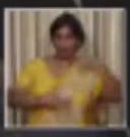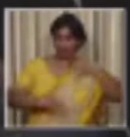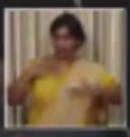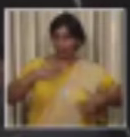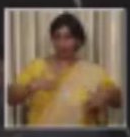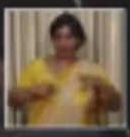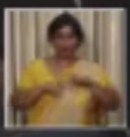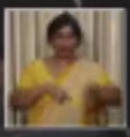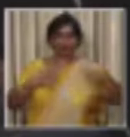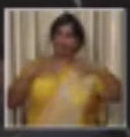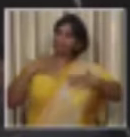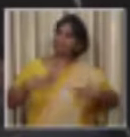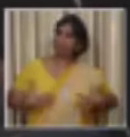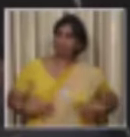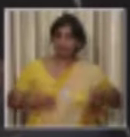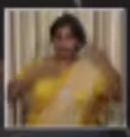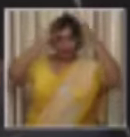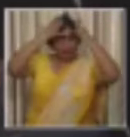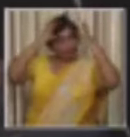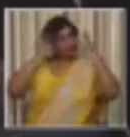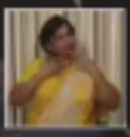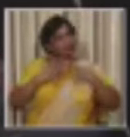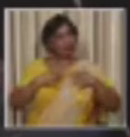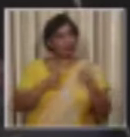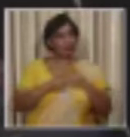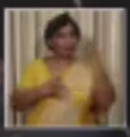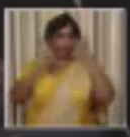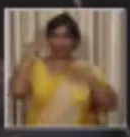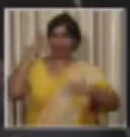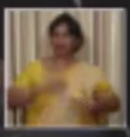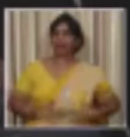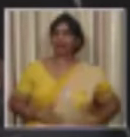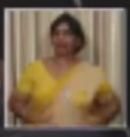ආවේ. ඔළුවේ ඉඳන් ඇඟ පුරාම අසූචි තවර ගත්තා.